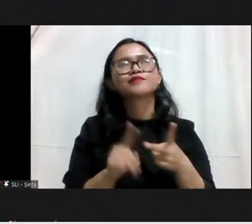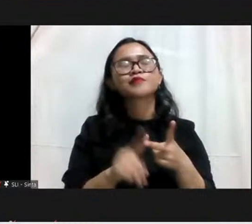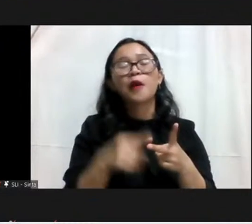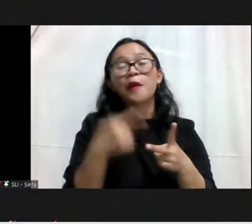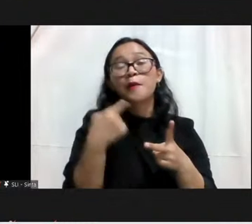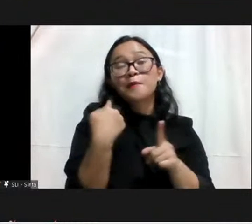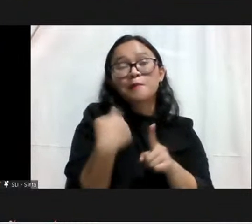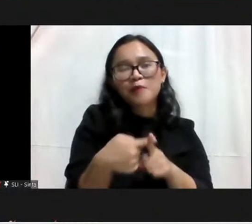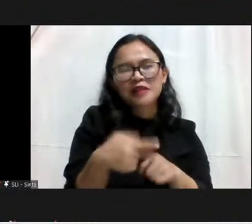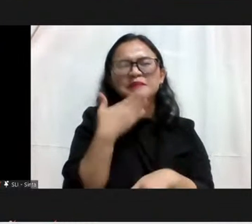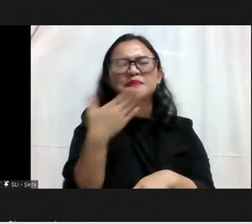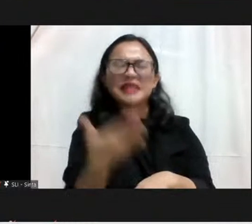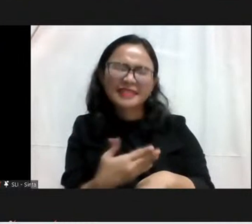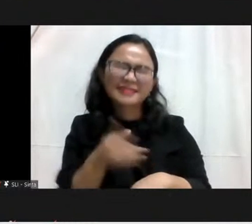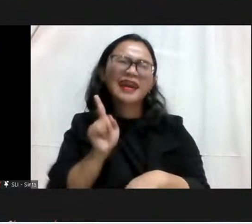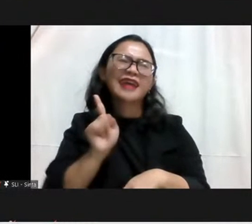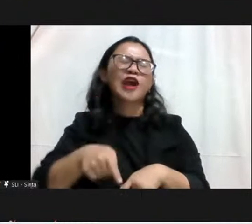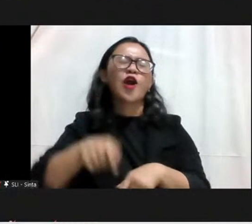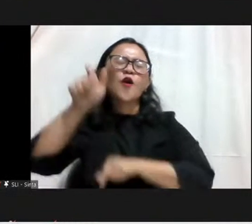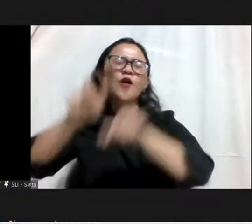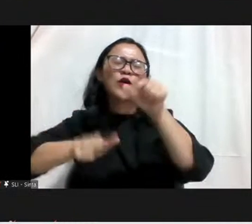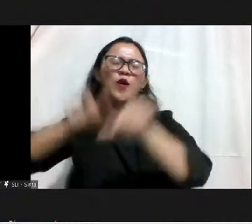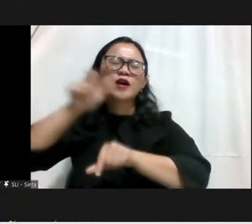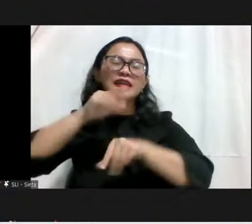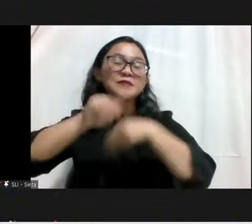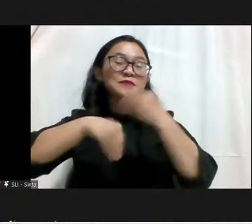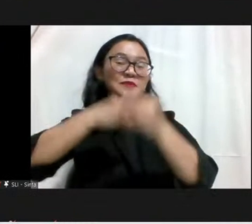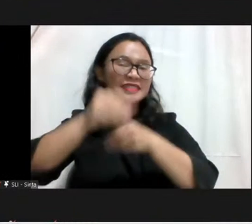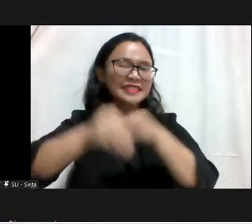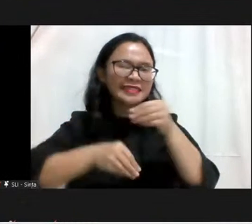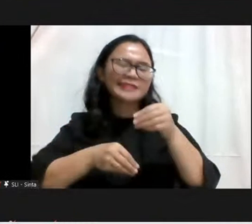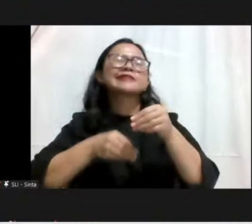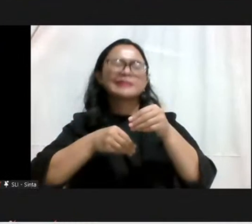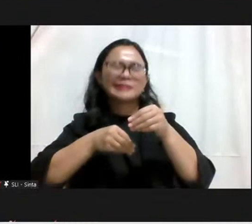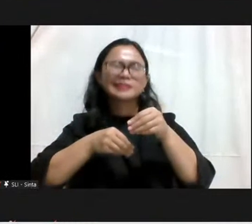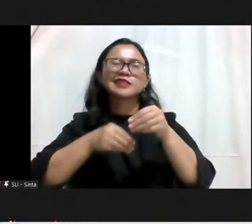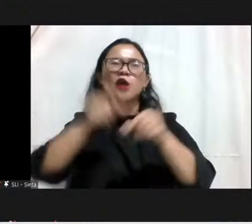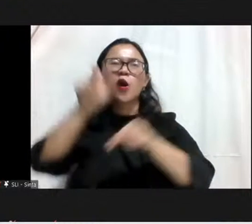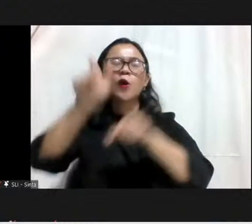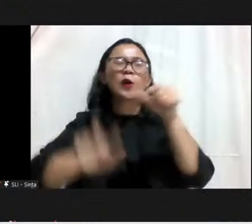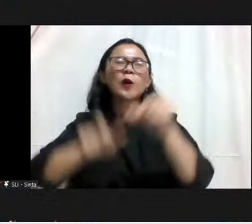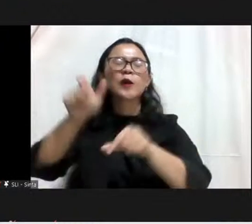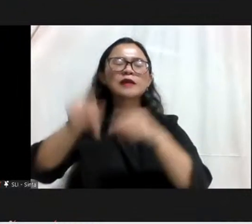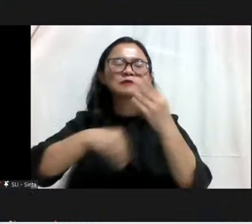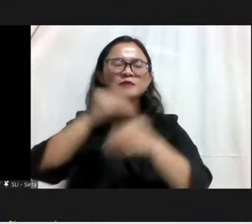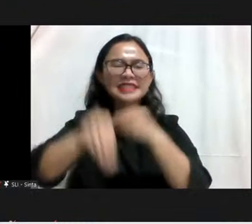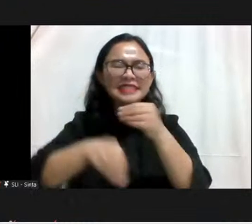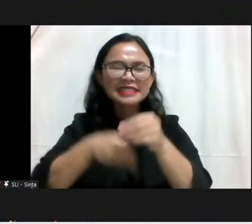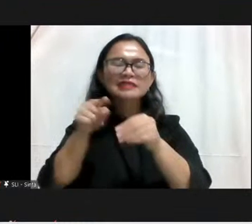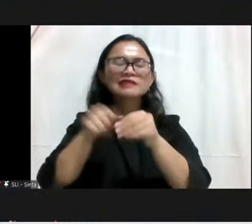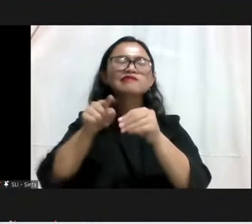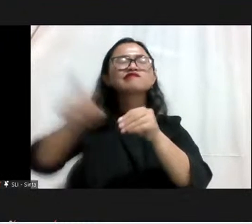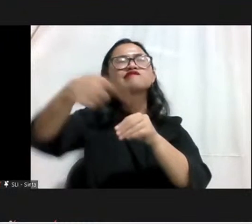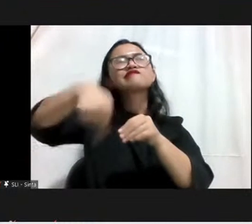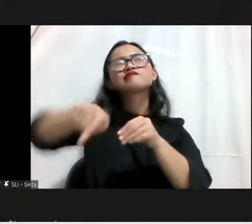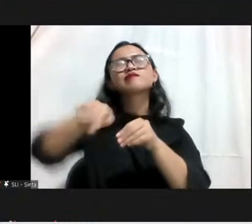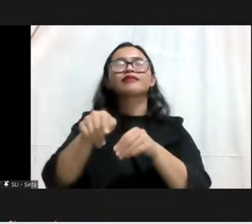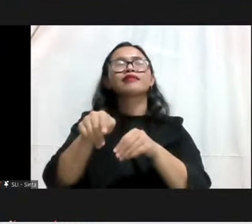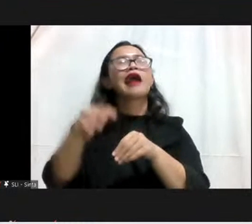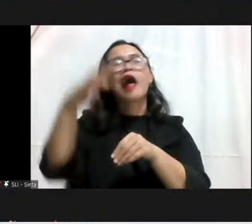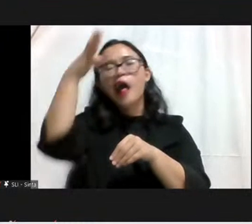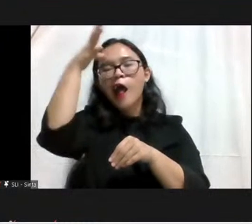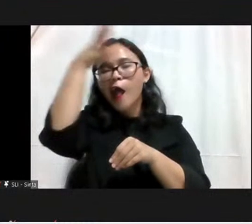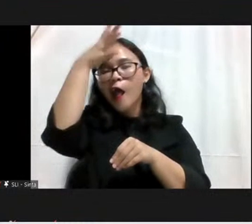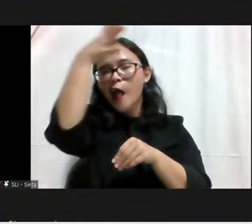bisnis sebetulnya yang selama ini belum belum banyak memiliki acuan yang kaitannya dengan sustainability apalagi